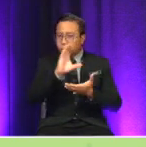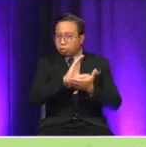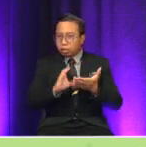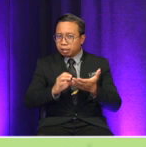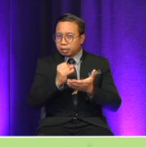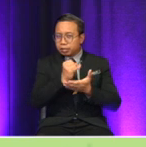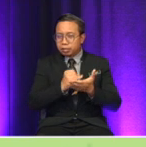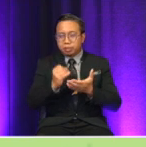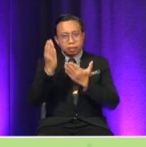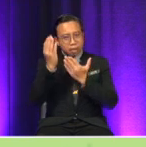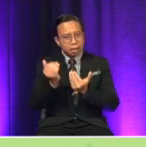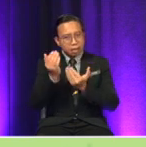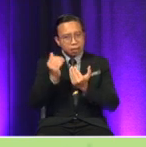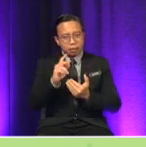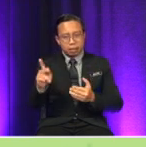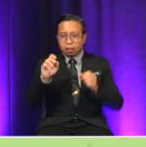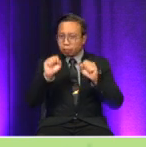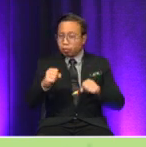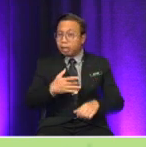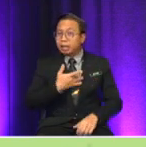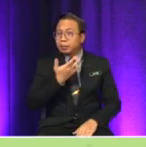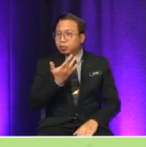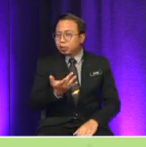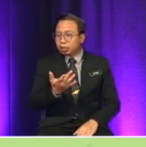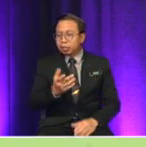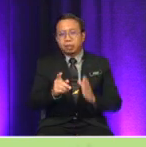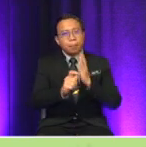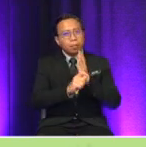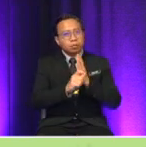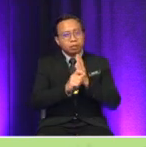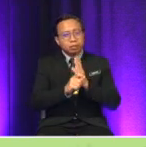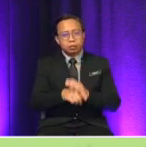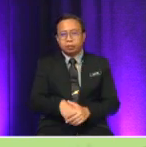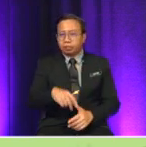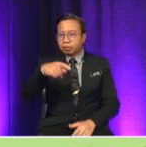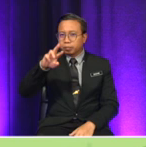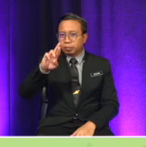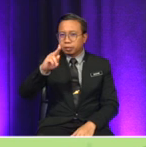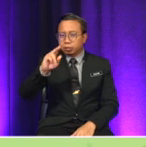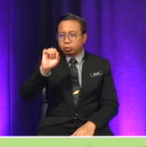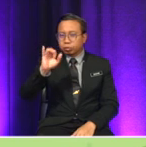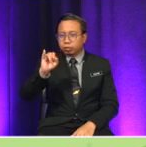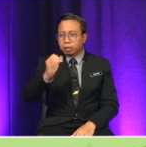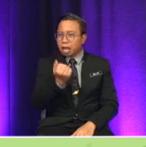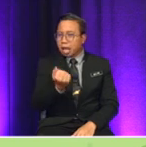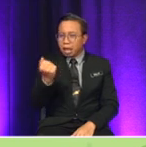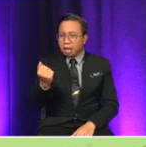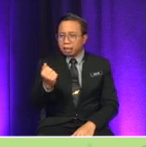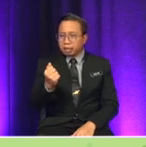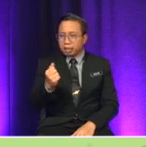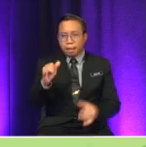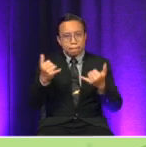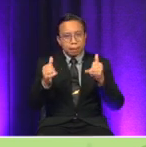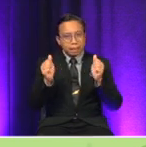yang diharapkan boleh menimbulkan perasaan positif. Perkusi C, alat muzik yang dimainkan